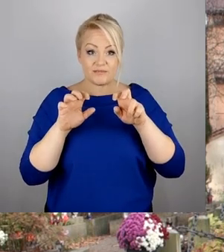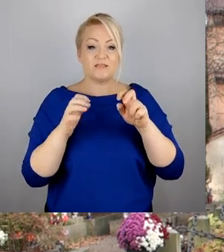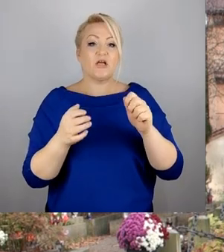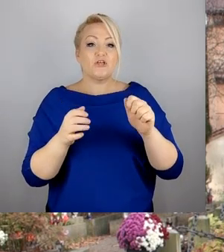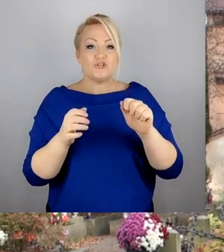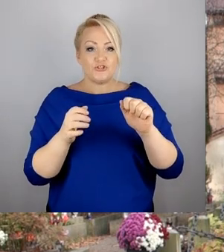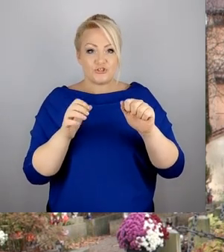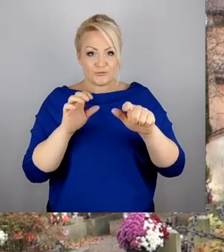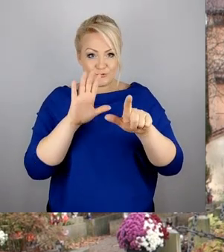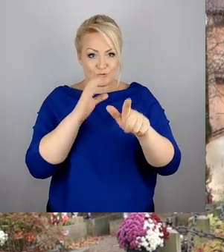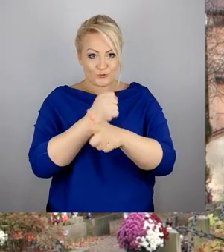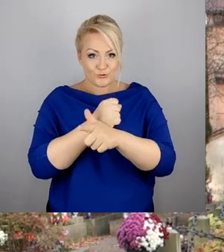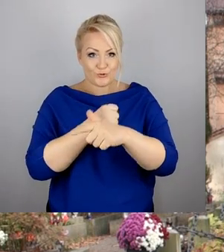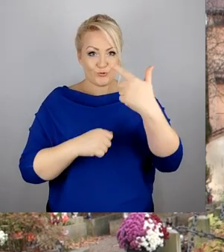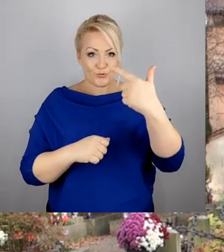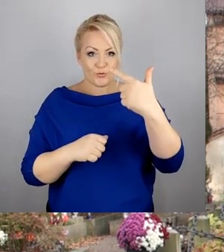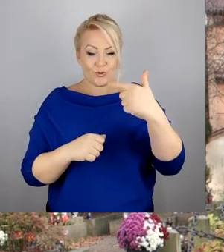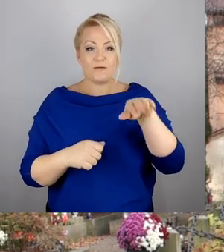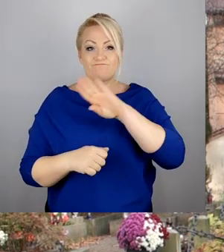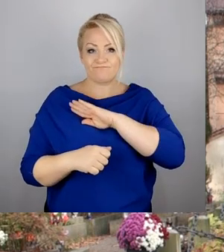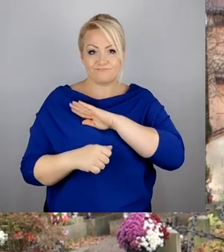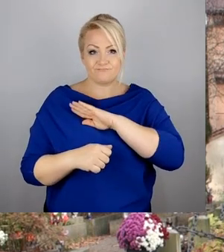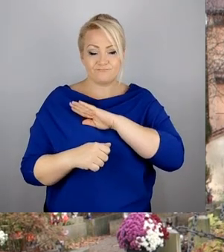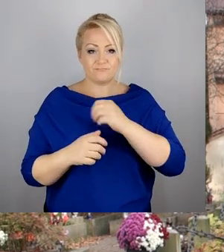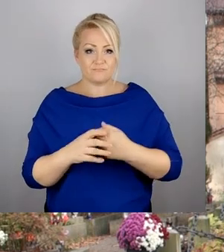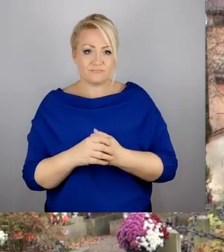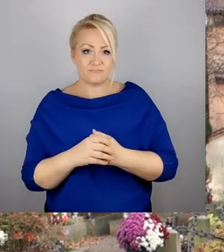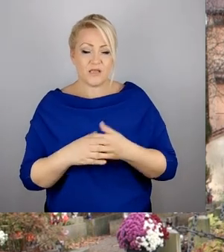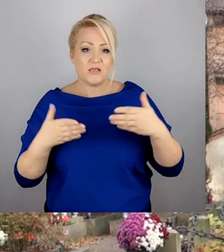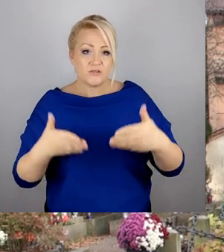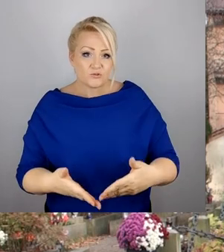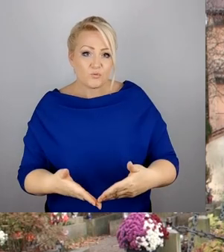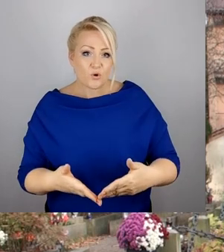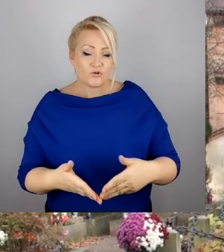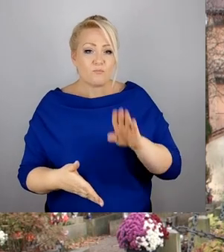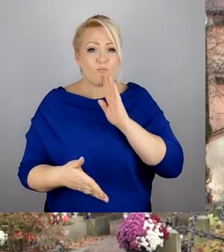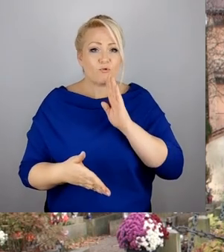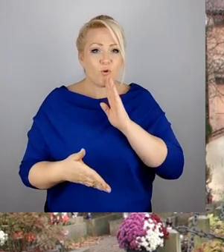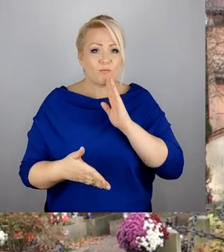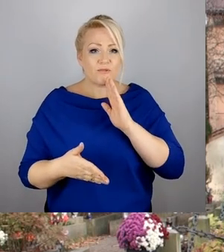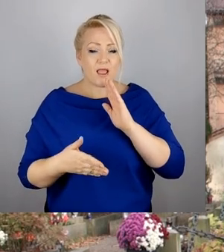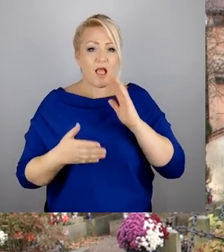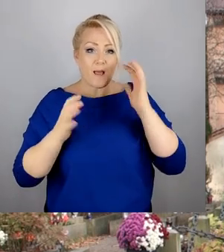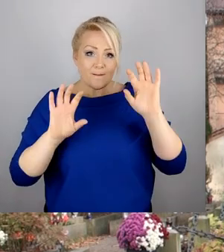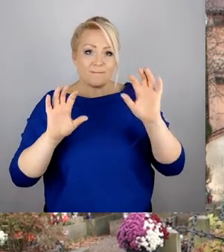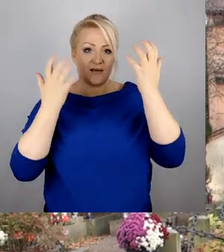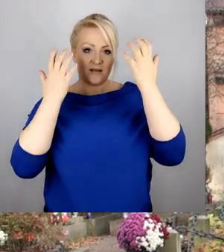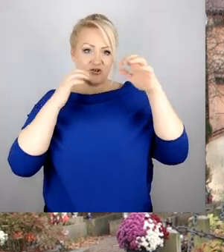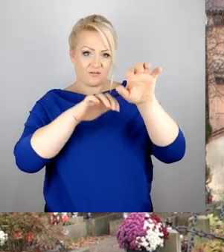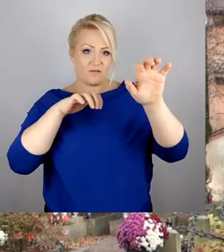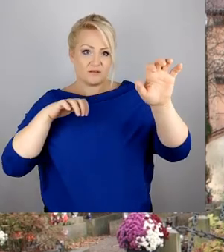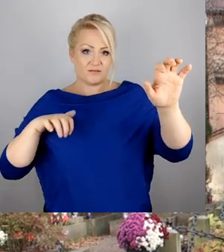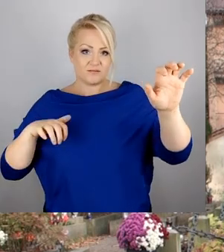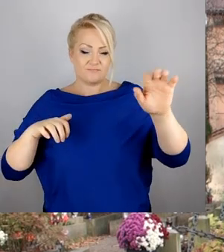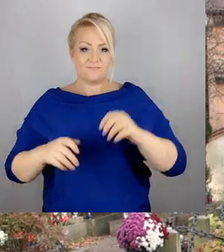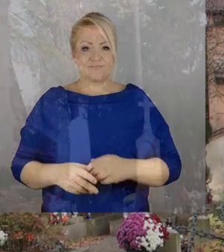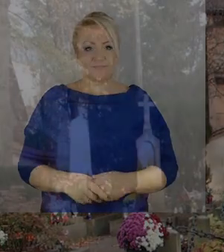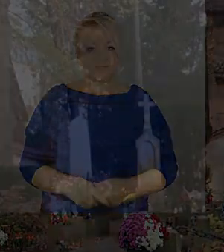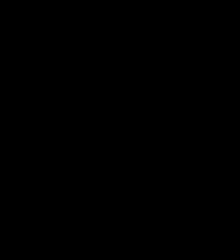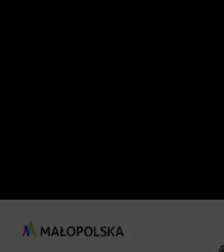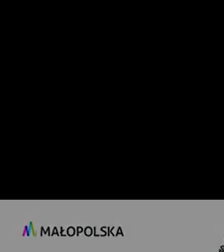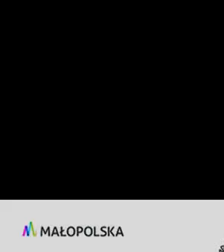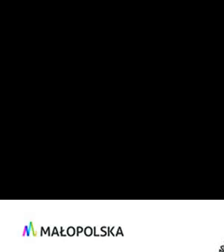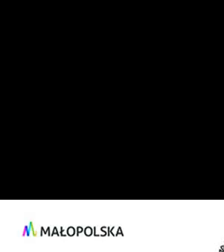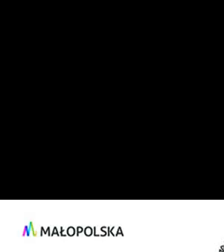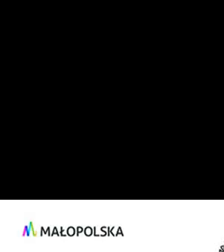1872 roku. Pogrzeb Rufina Piotrowskiego stał się manifestacją patriotyczną mieszkańców Tarnowa.